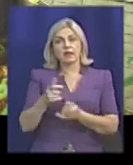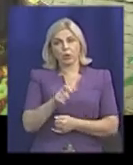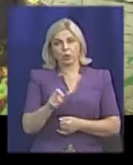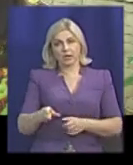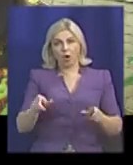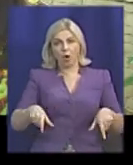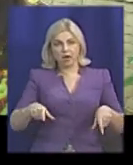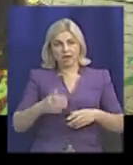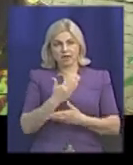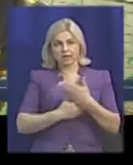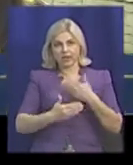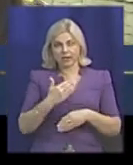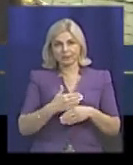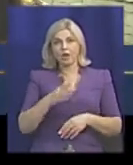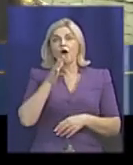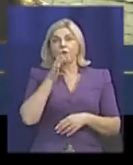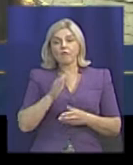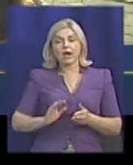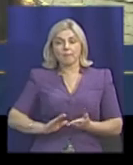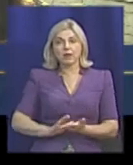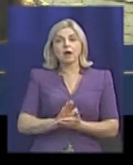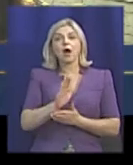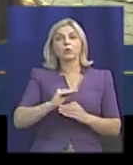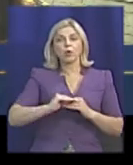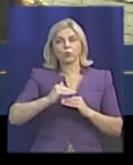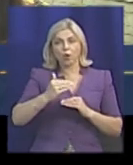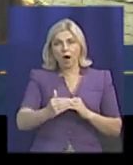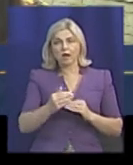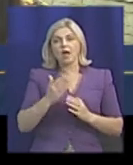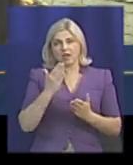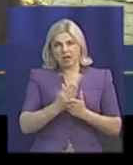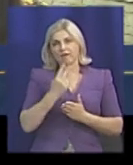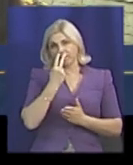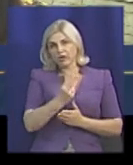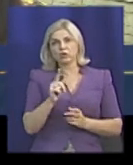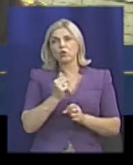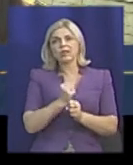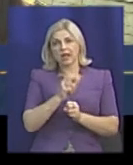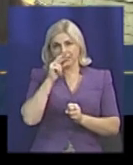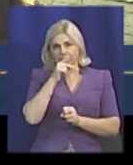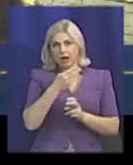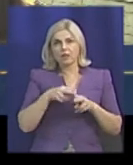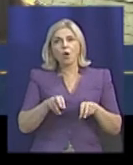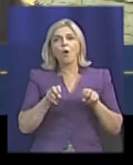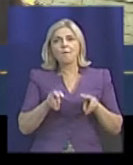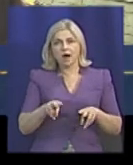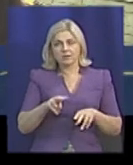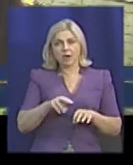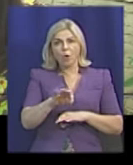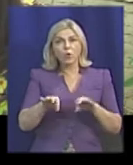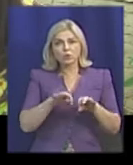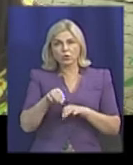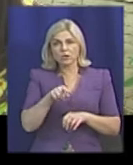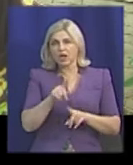інвалідністю. Під час облаштування заїздів на тротуари є варіанти, коли роблять їх неправильно. Тобто це небезпечні конструкції, неможливо